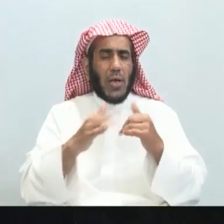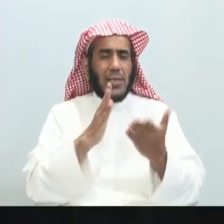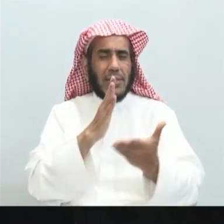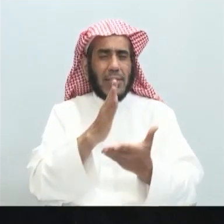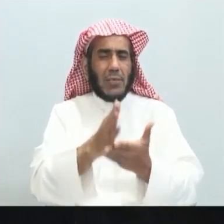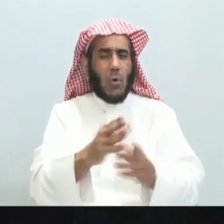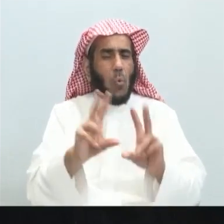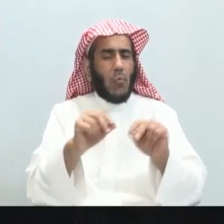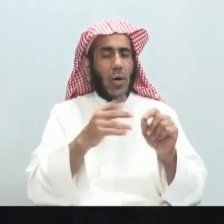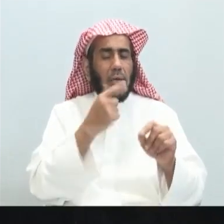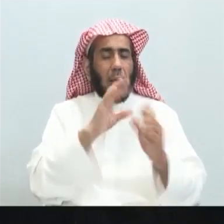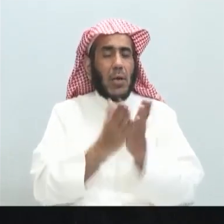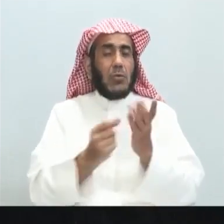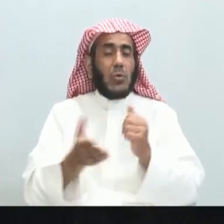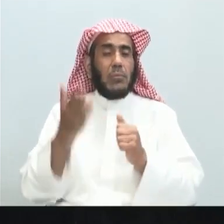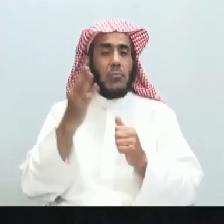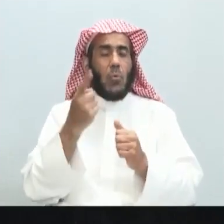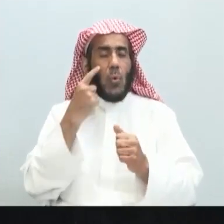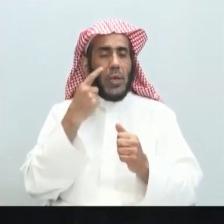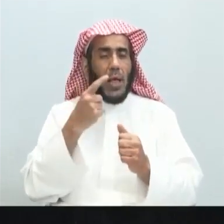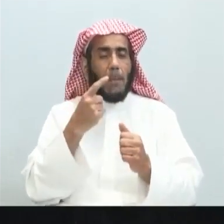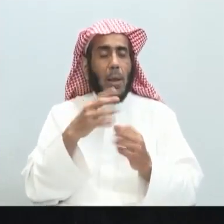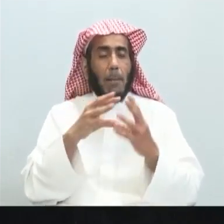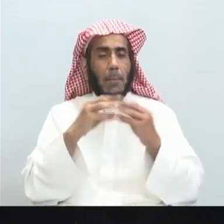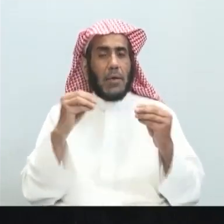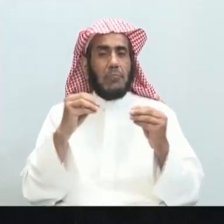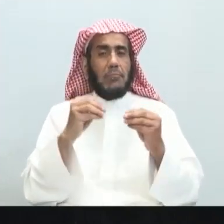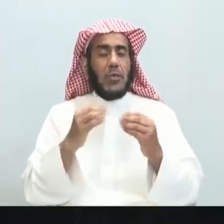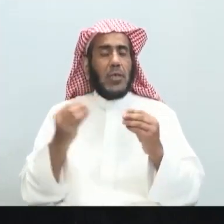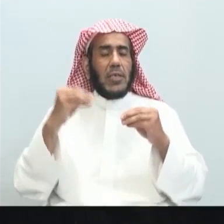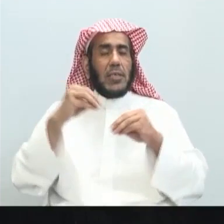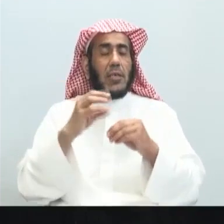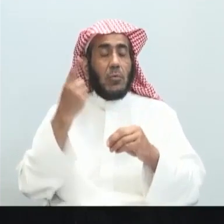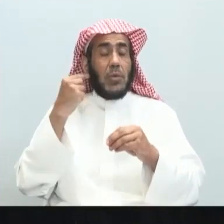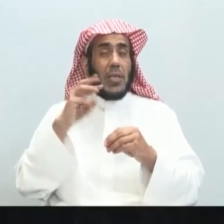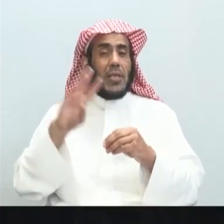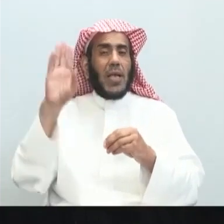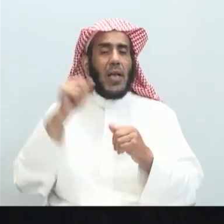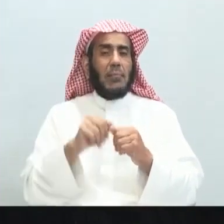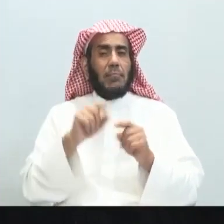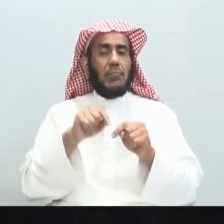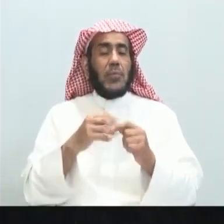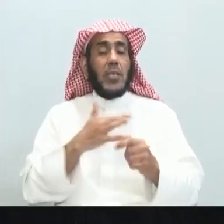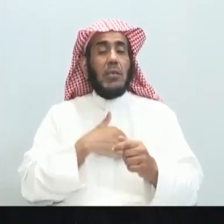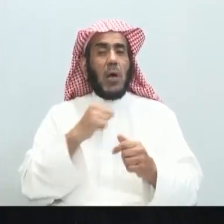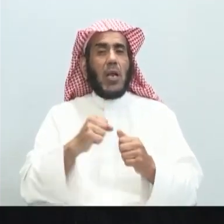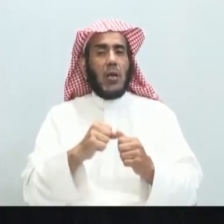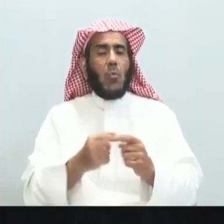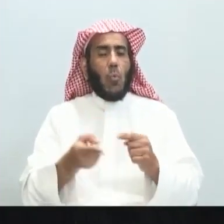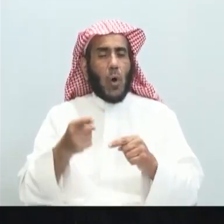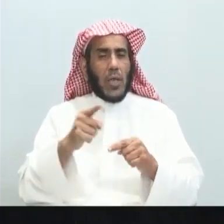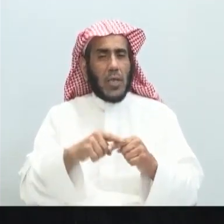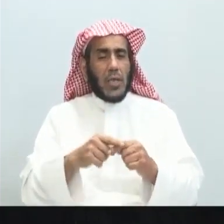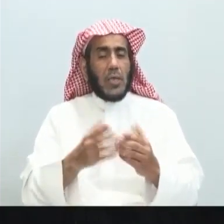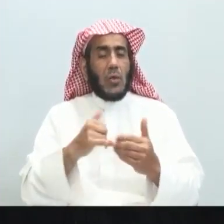وفق كتاب الله سبحانه وتعالى ونتامل معانيه نزداد باذن باذن الله تعالى بذلك ايمانا وكذلك